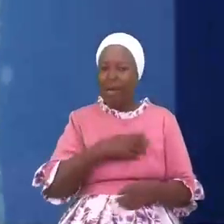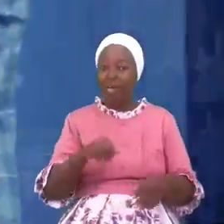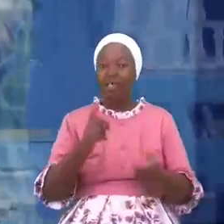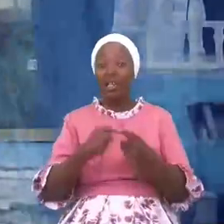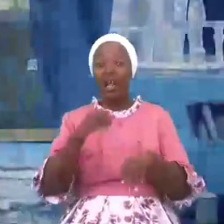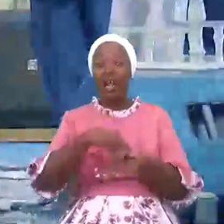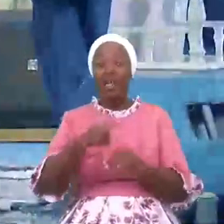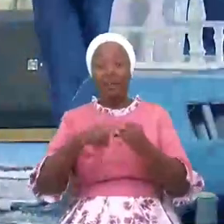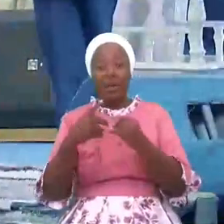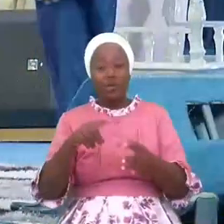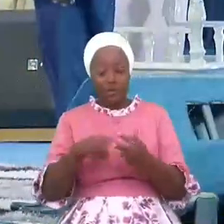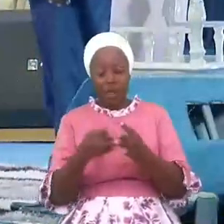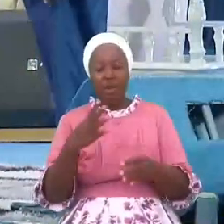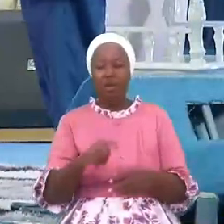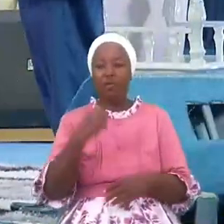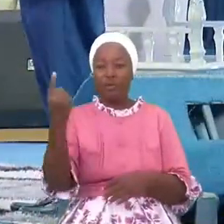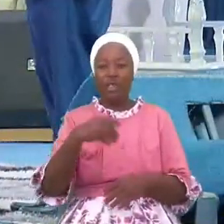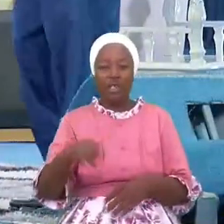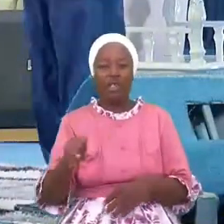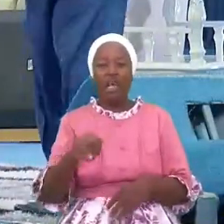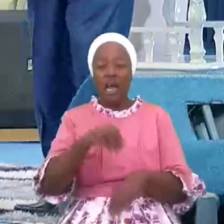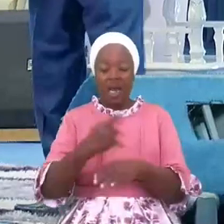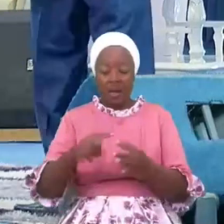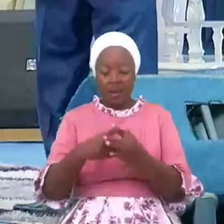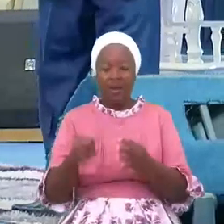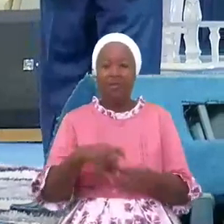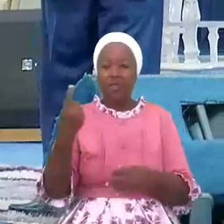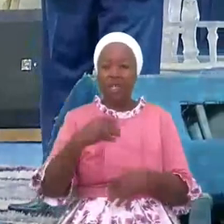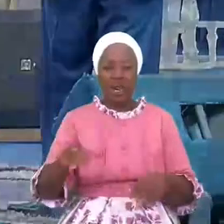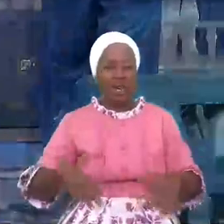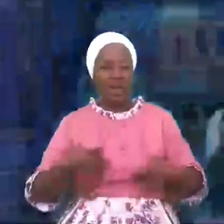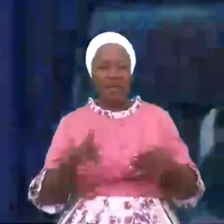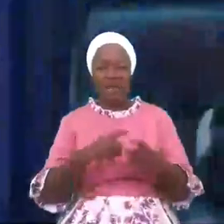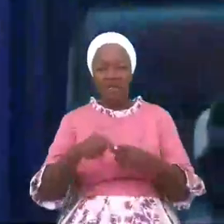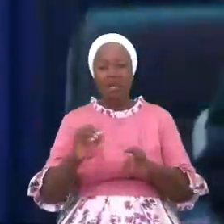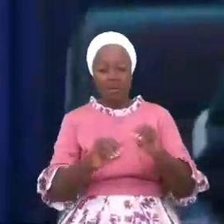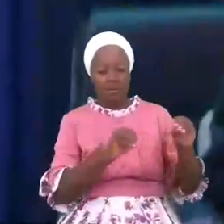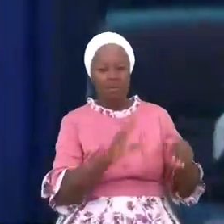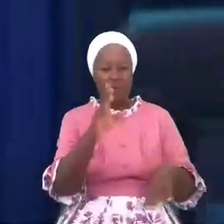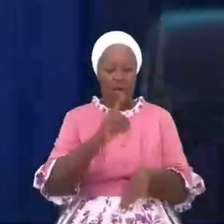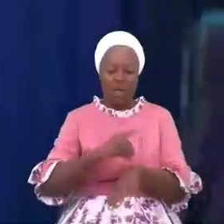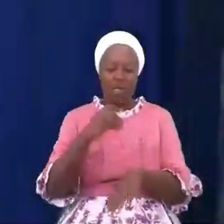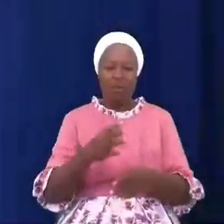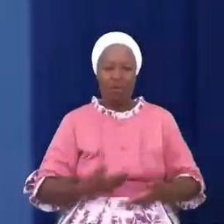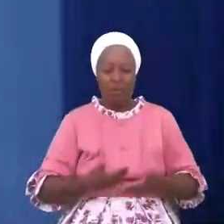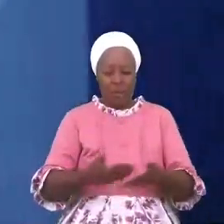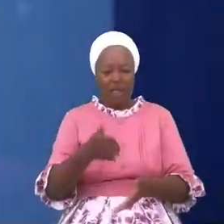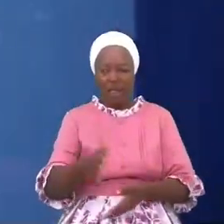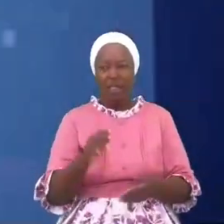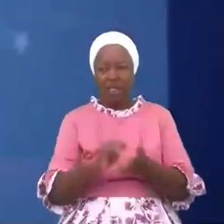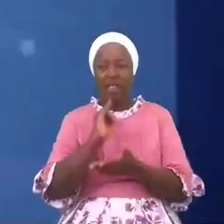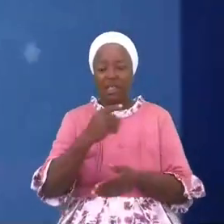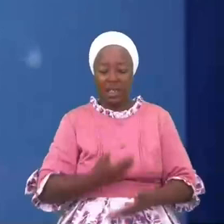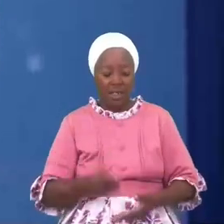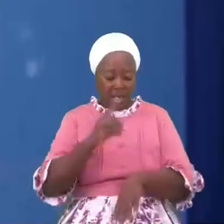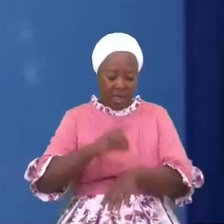Alors, au début de l'éternité, au début de la vie éternelle, on dit, mais ta date de naissance, c'est la date de